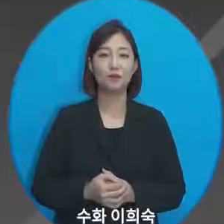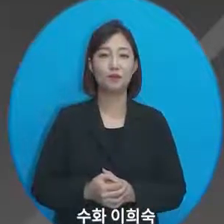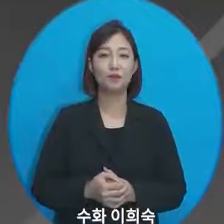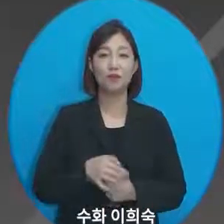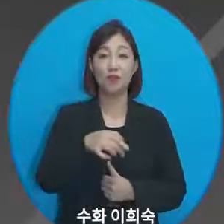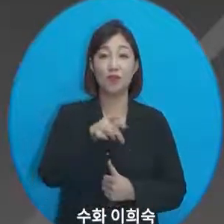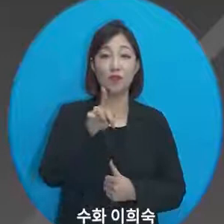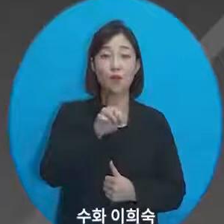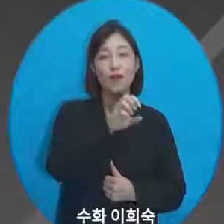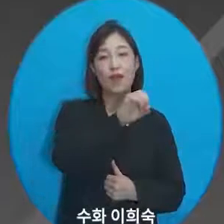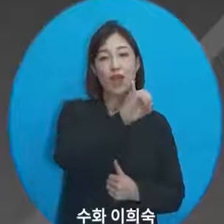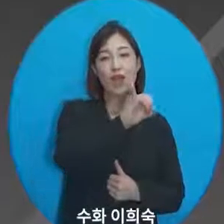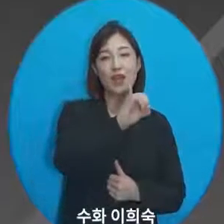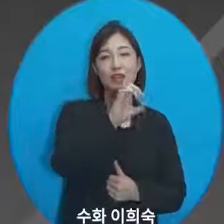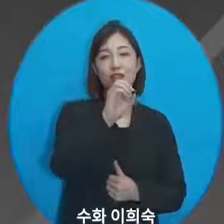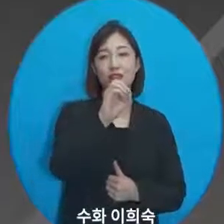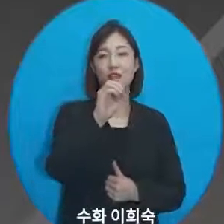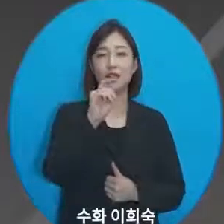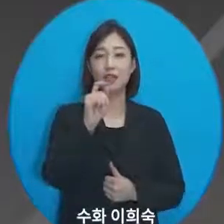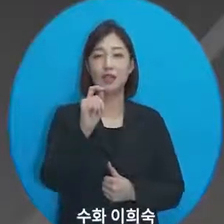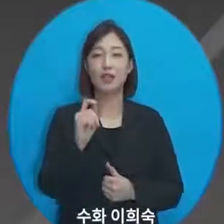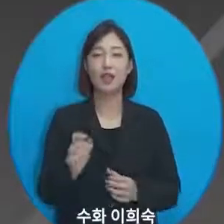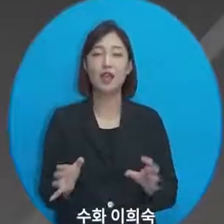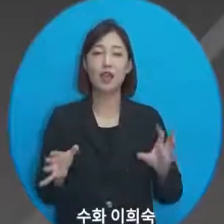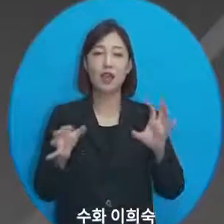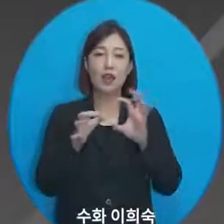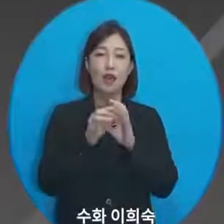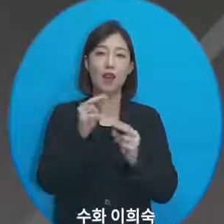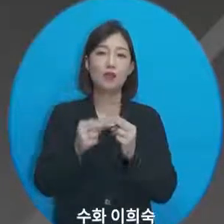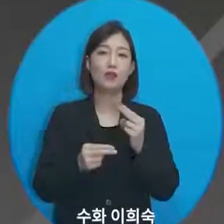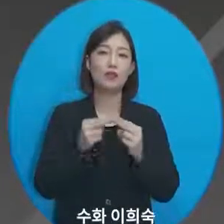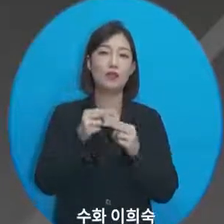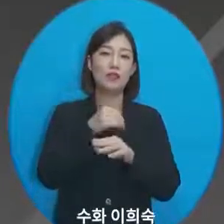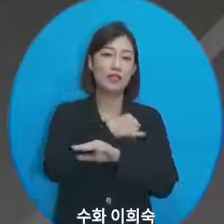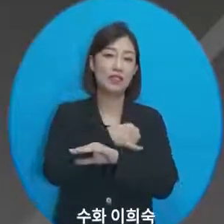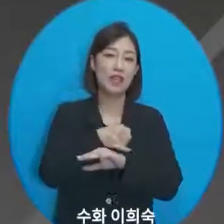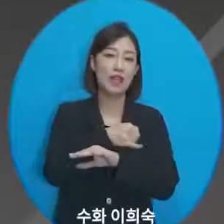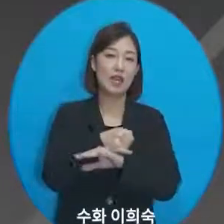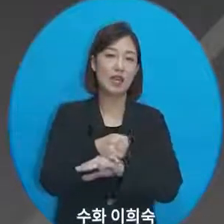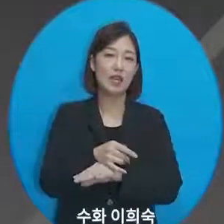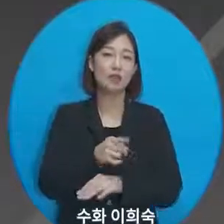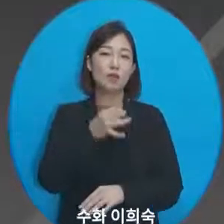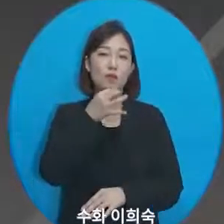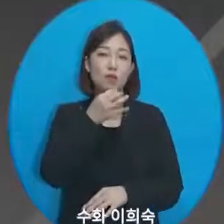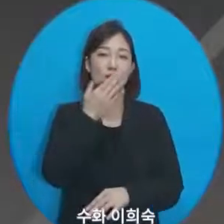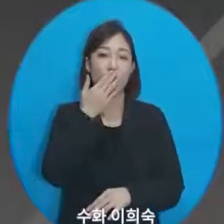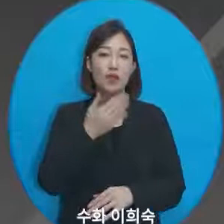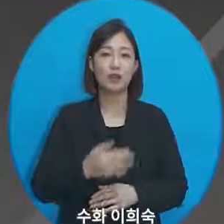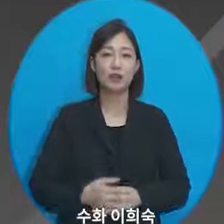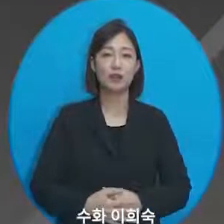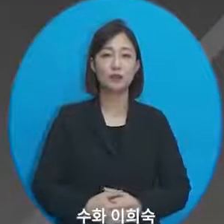것들이 ICT와 접목된 유니버셜 디자인이라고 이야기할 수가 있습니다.